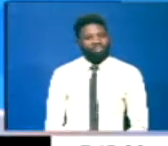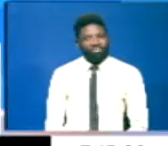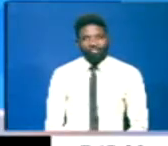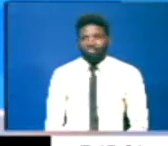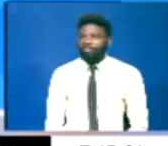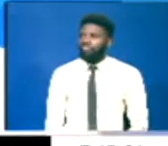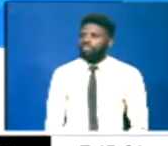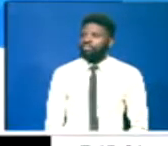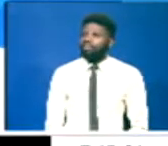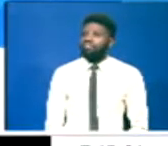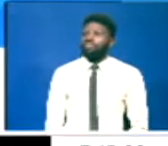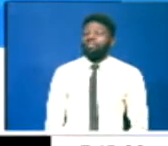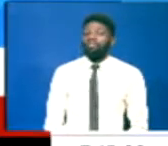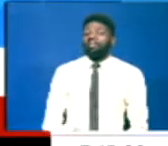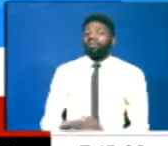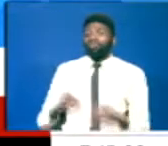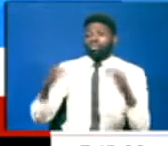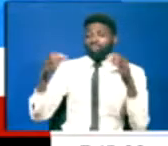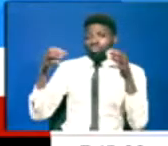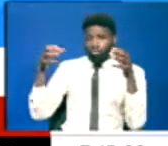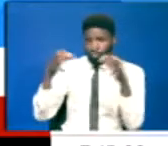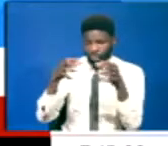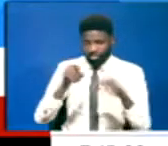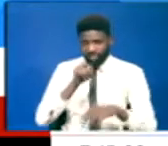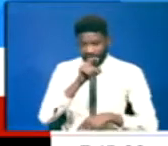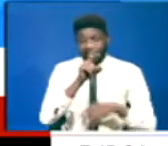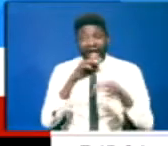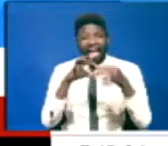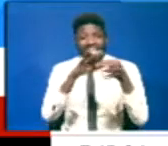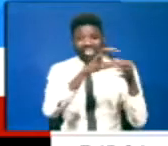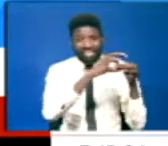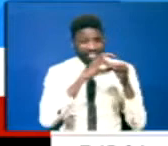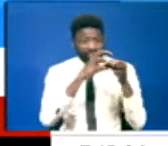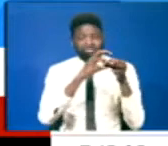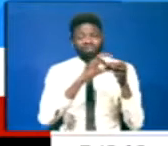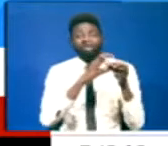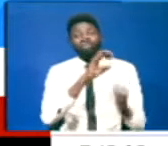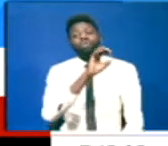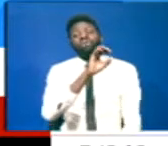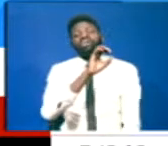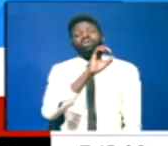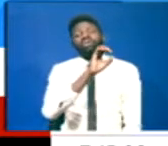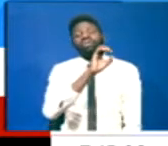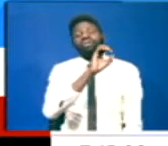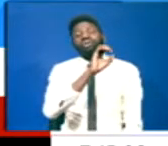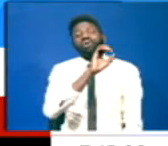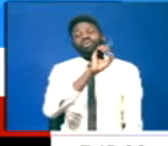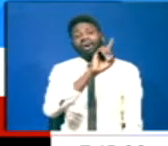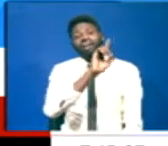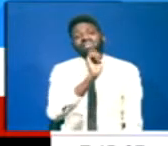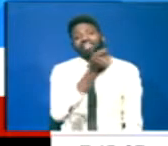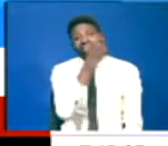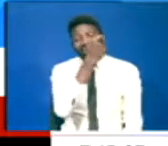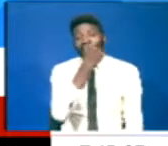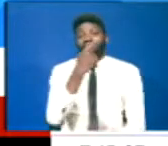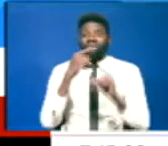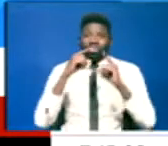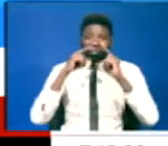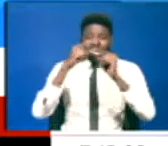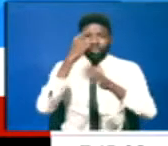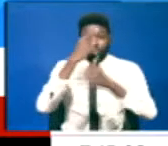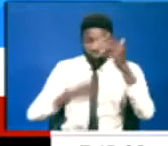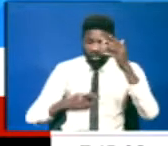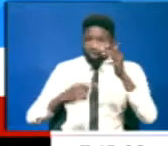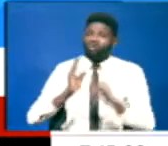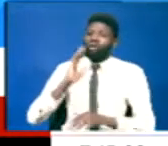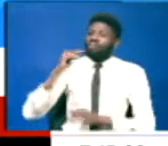Kwingineko, muungano wa Azimio la Umoja One Kenya umeahidi kuzindua kitovu cha viwanda huko Mumias, kaunti ya Kakamega, kama